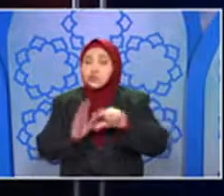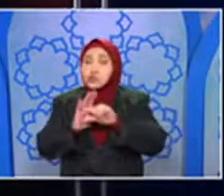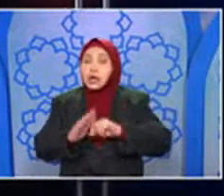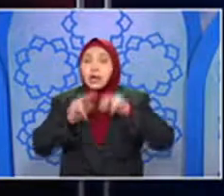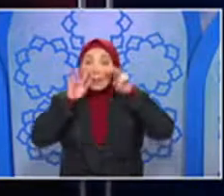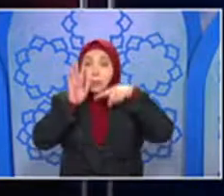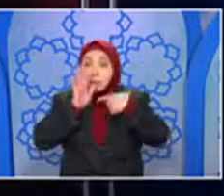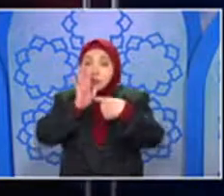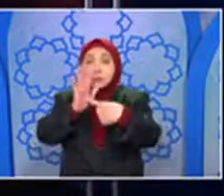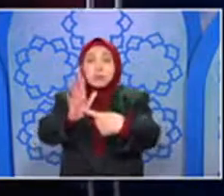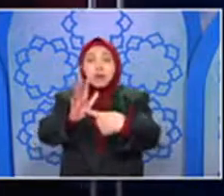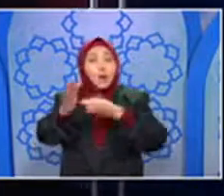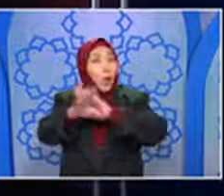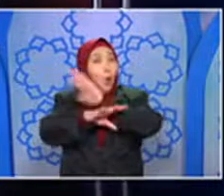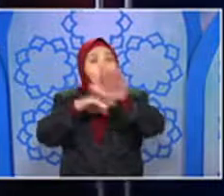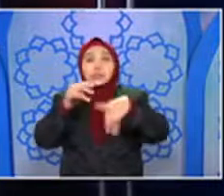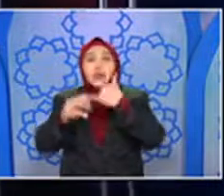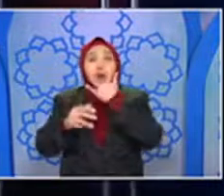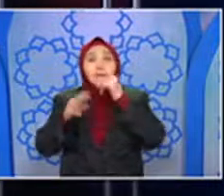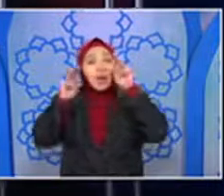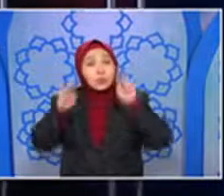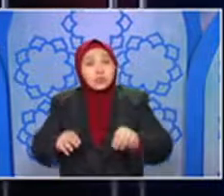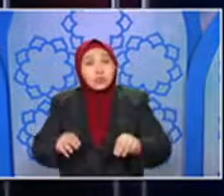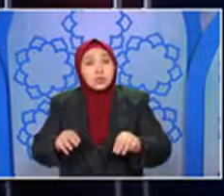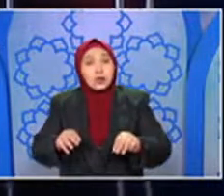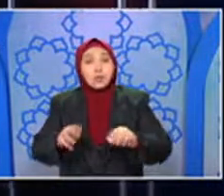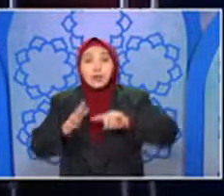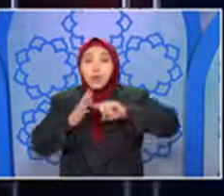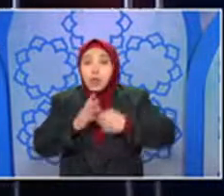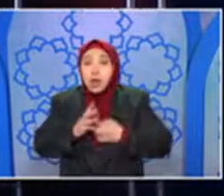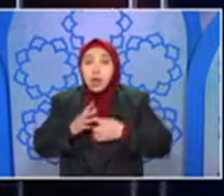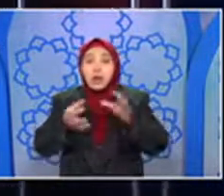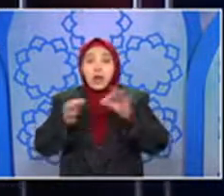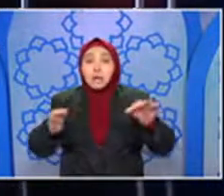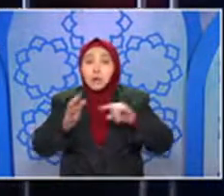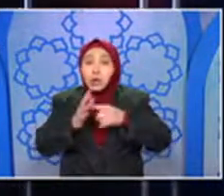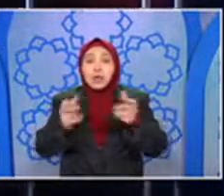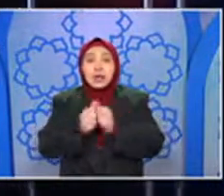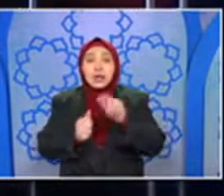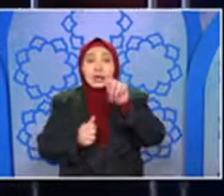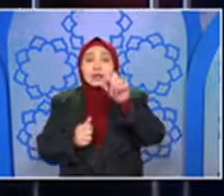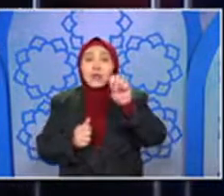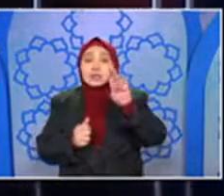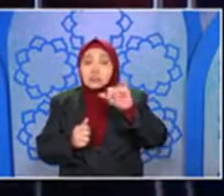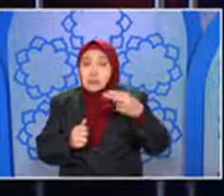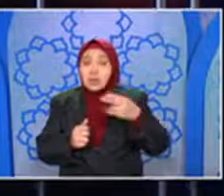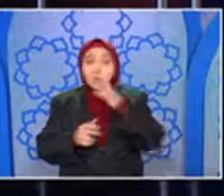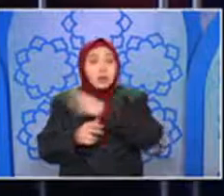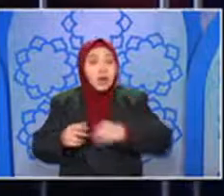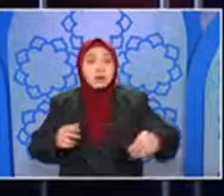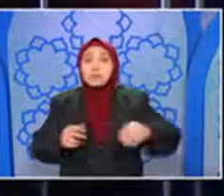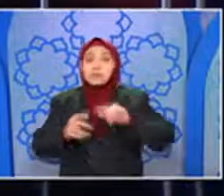diperlihatkan segala kesalahan manusia. So, di pangkal surah ini Allah mulakan dengan tasbih, kemudian di-highlightkan